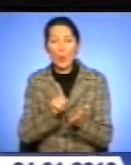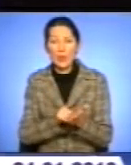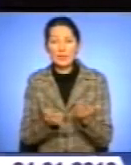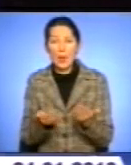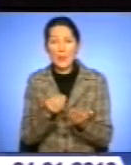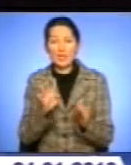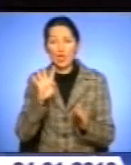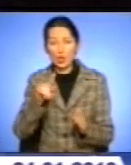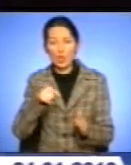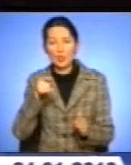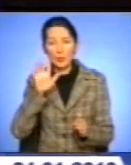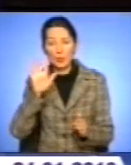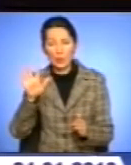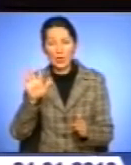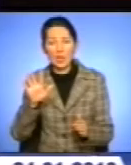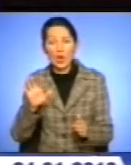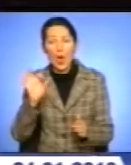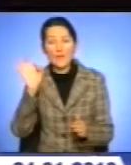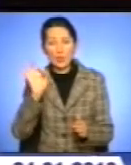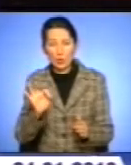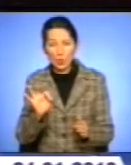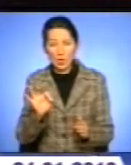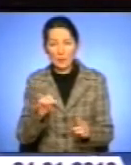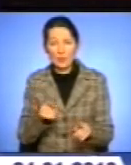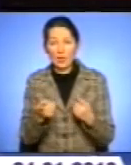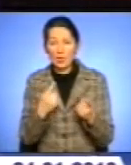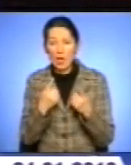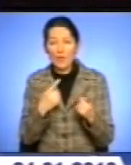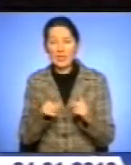На Тернопільщині середньомісячна заробітна плата зросла на